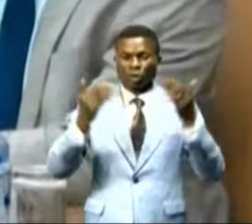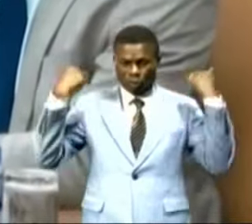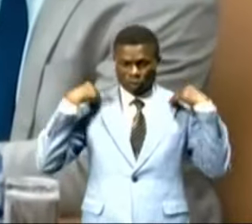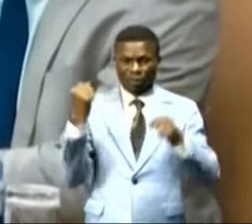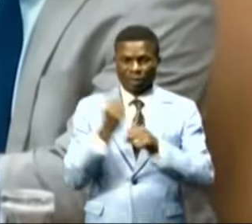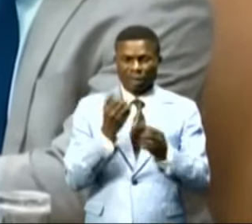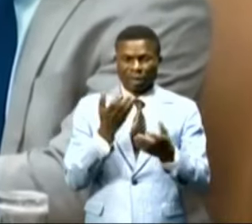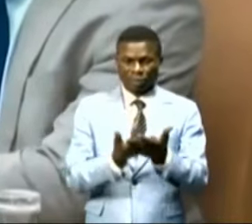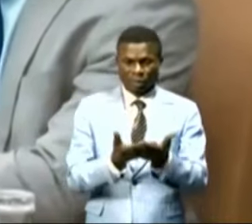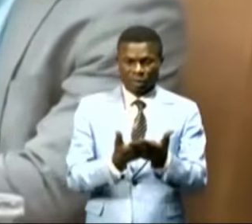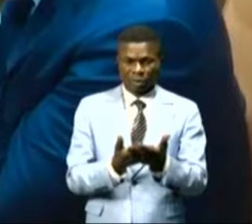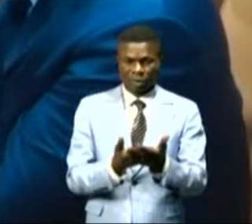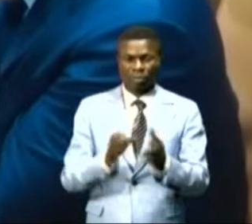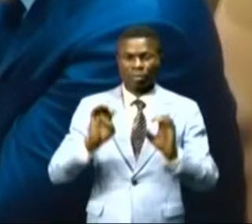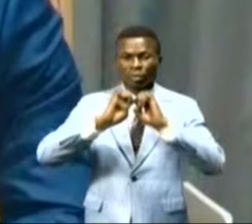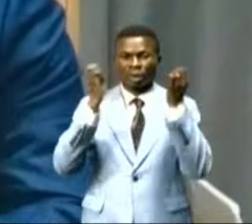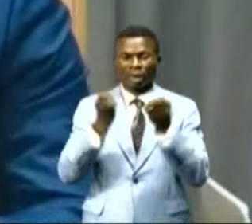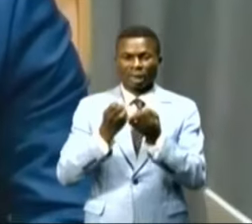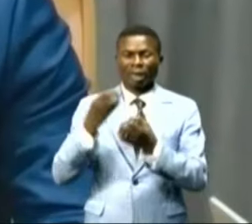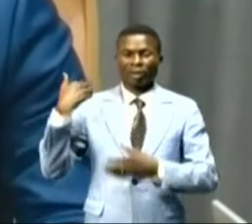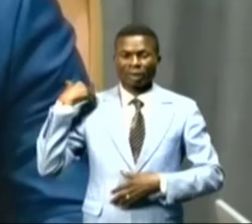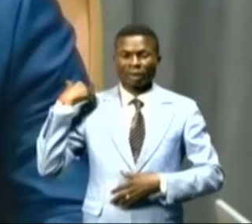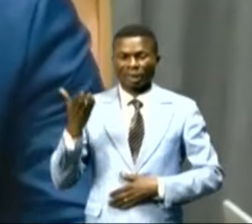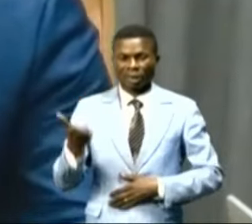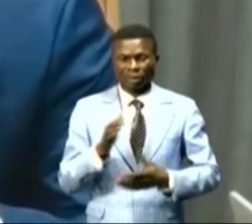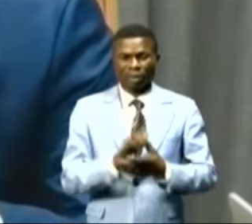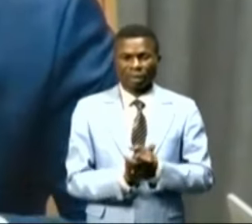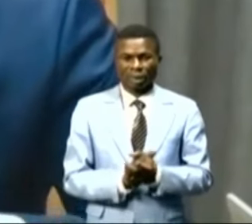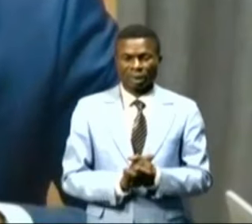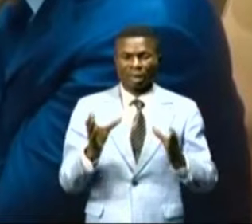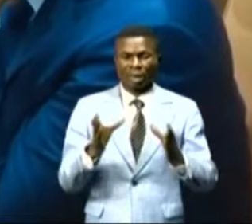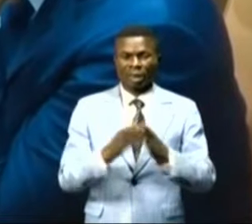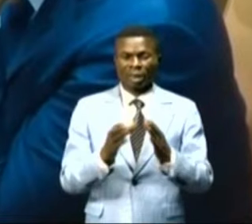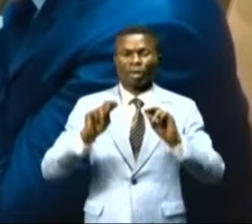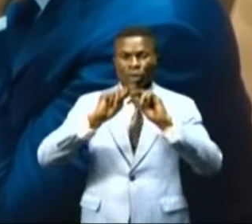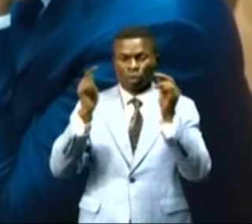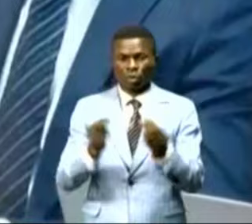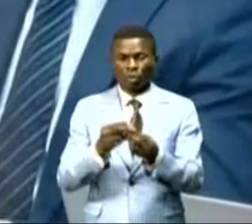secteur, les entreprises du portefeuille de l'État. Avec le caucus